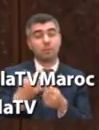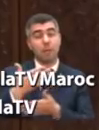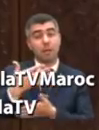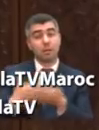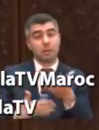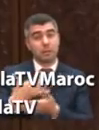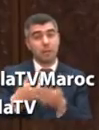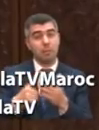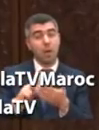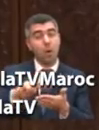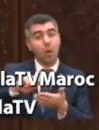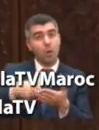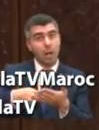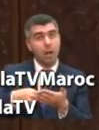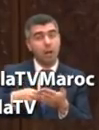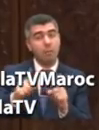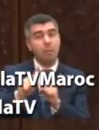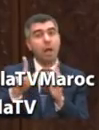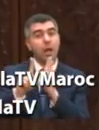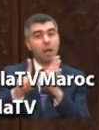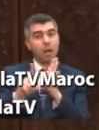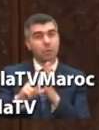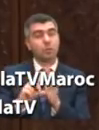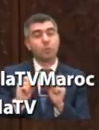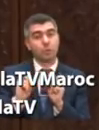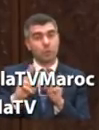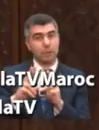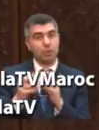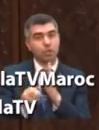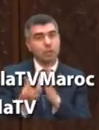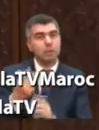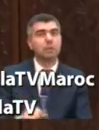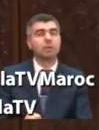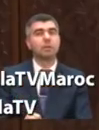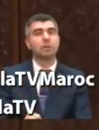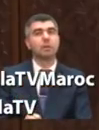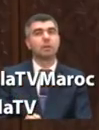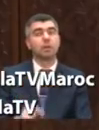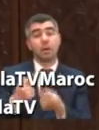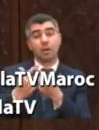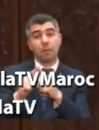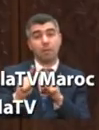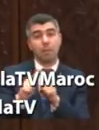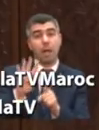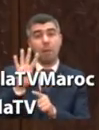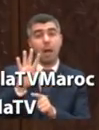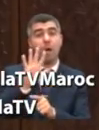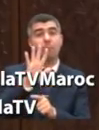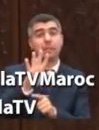من نظام ديال التعاقد الى واحد الوضعيه نظاميه في اطار هذا النظام الاساسي. وكان النظام الاساسي فيه واحد 54